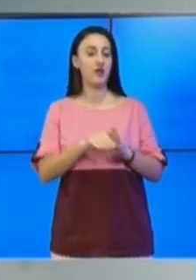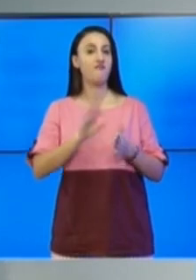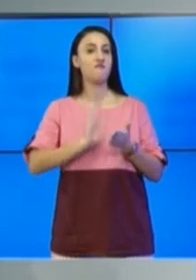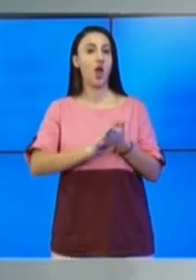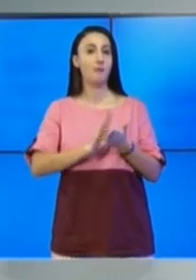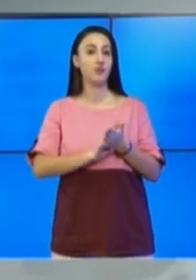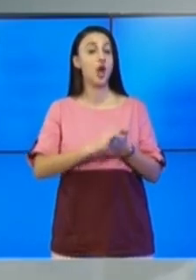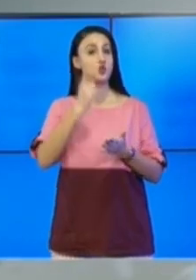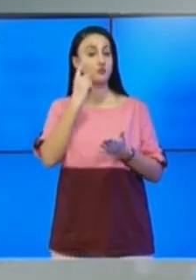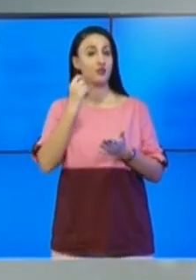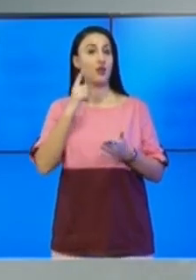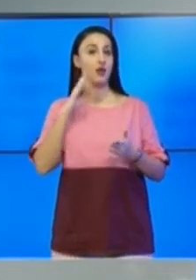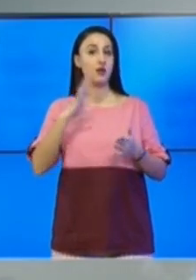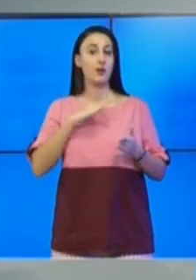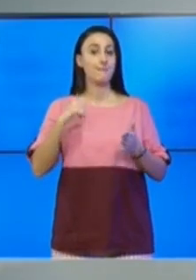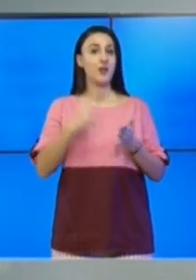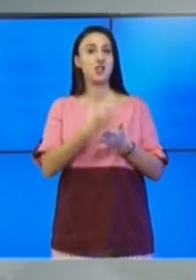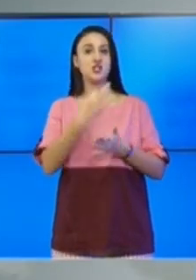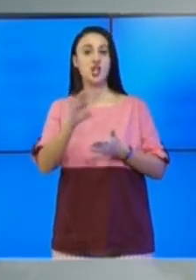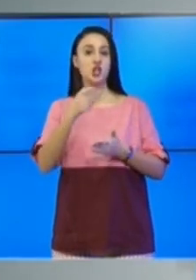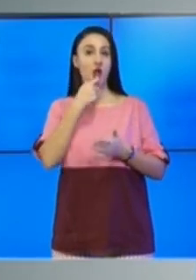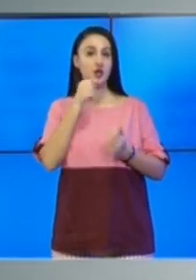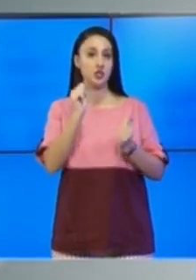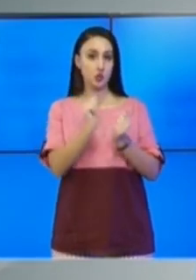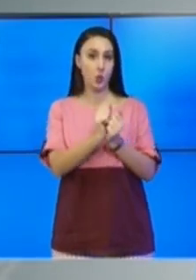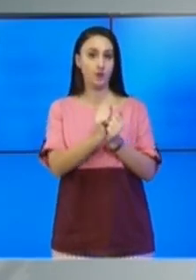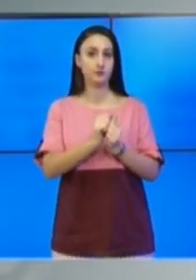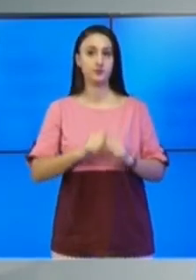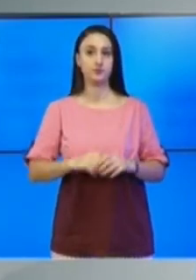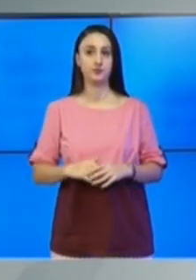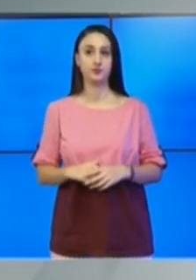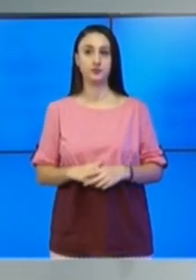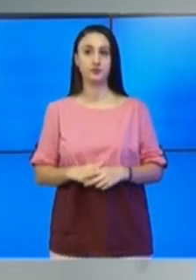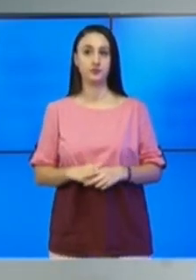faptei. Suspecta riscă până la 10 ani de închisoare. Premierul